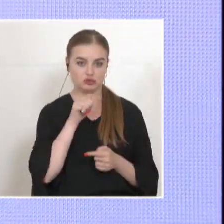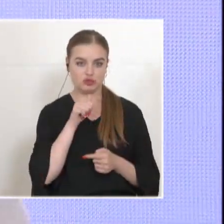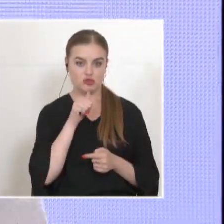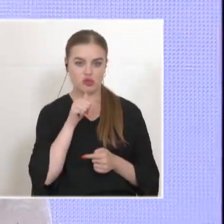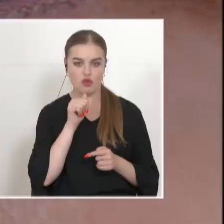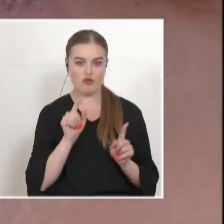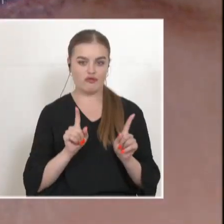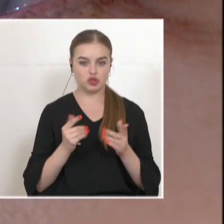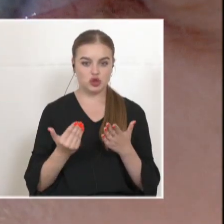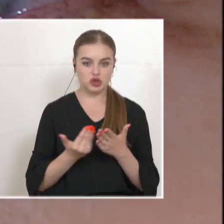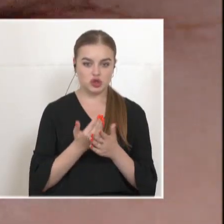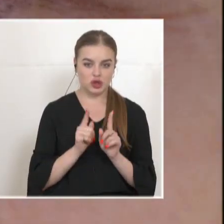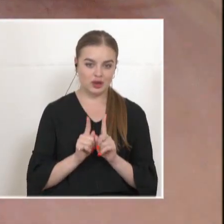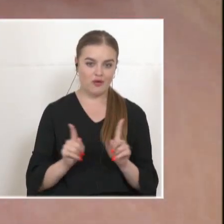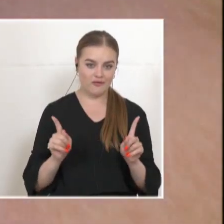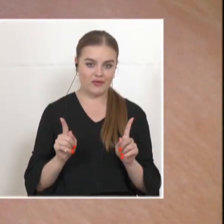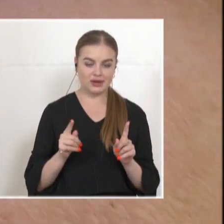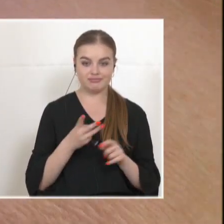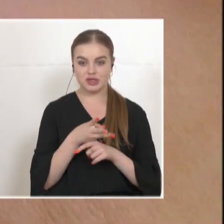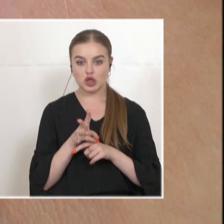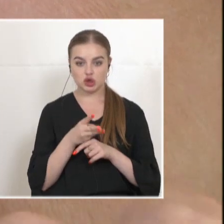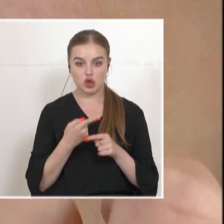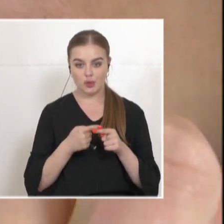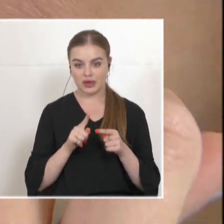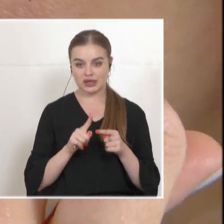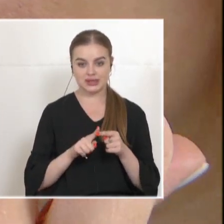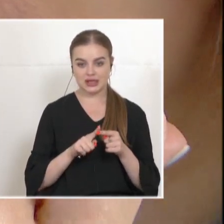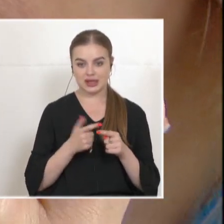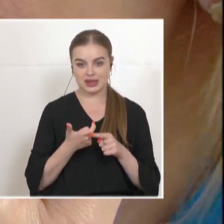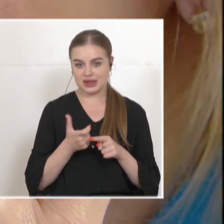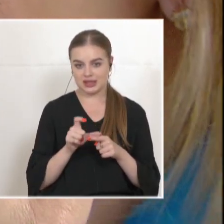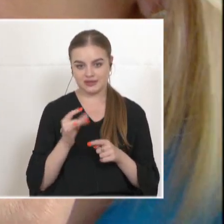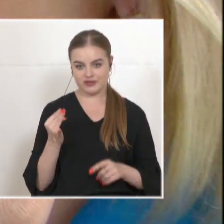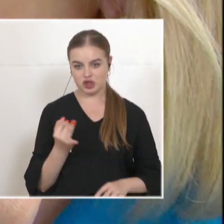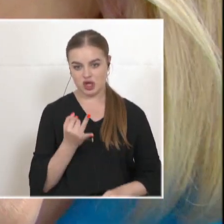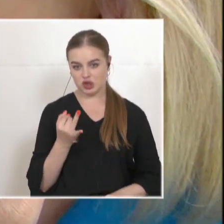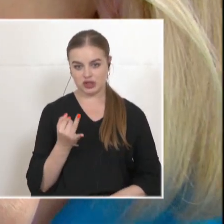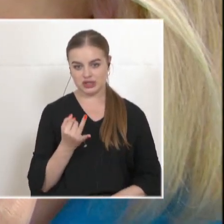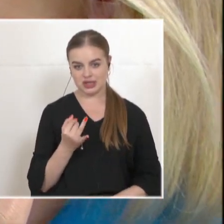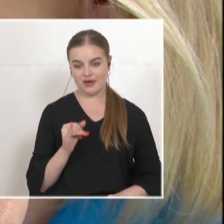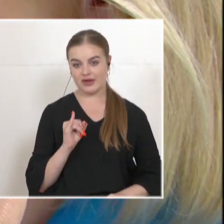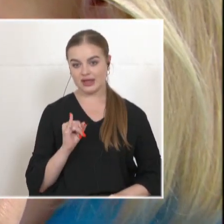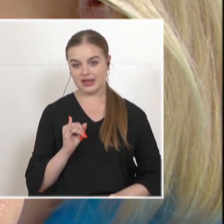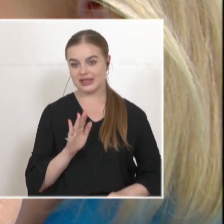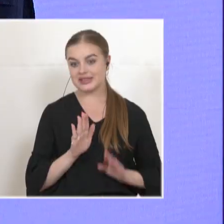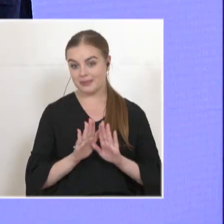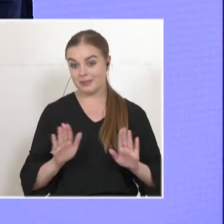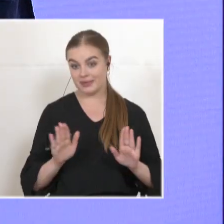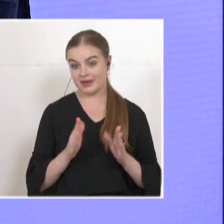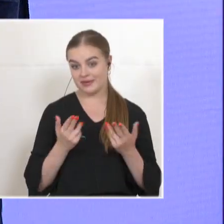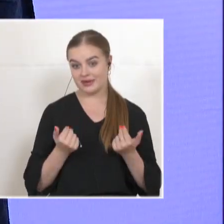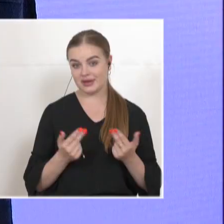спробувати, щось нове. Зйомки – це надзвичайно цікаво. І співи, так,